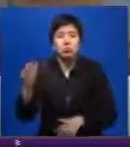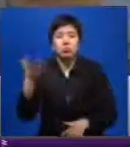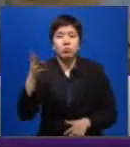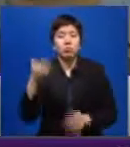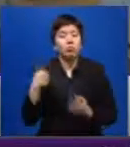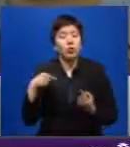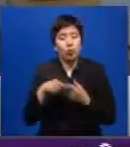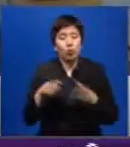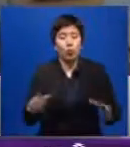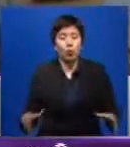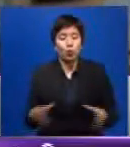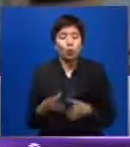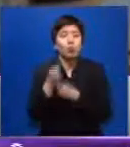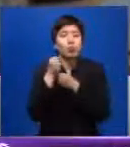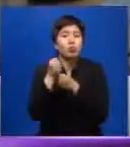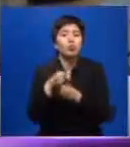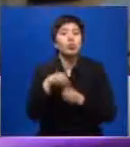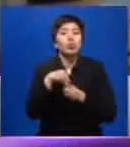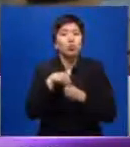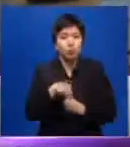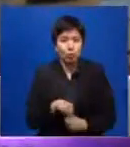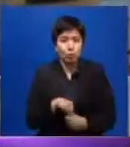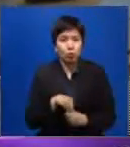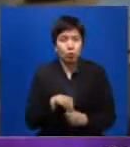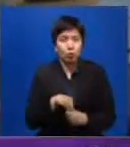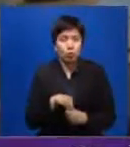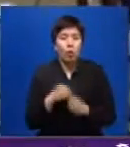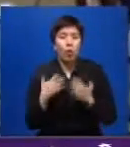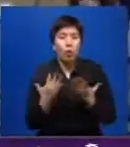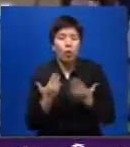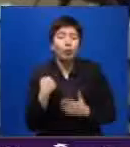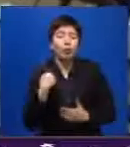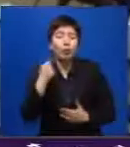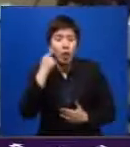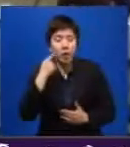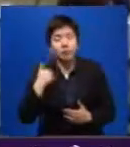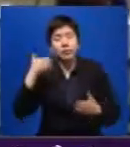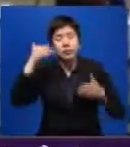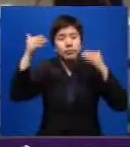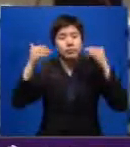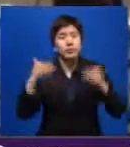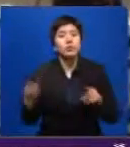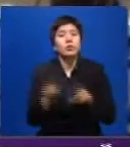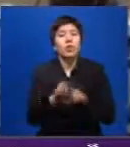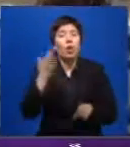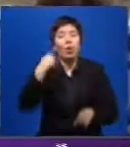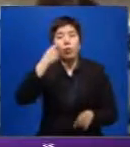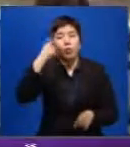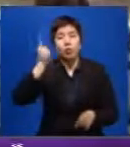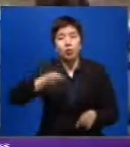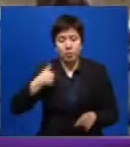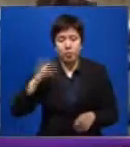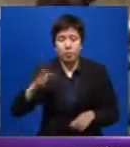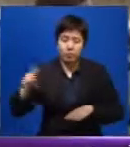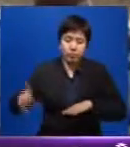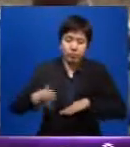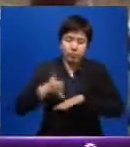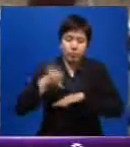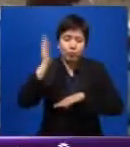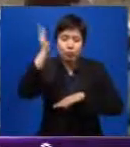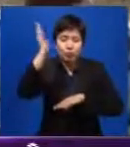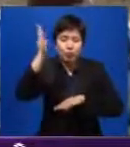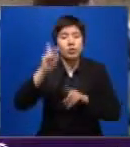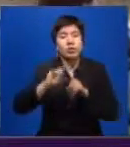โดยกลุ่มผู้ชุมนุมรอฟังท่าทีของแกนนำซึ่งบนเวทีก็มีกิจกรรมตามปกติและมีเพียงการปราศรัยของแก่นำ